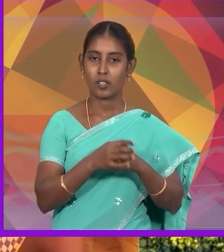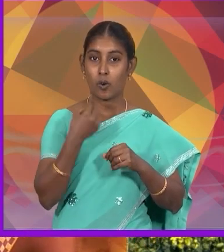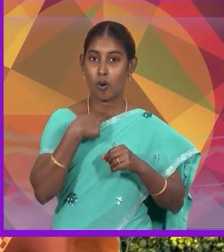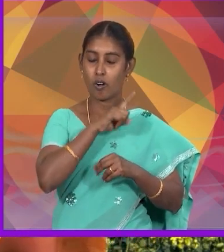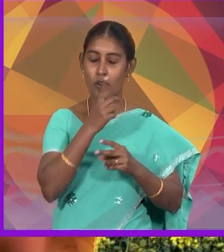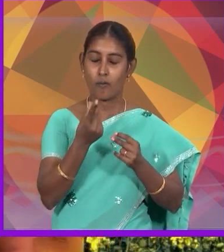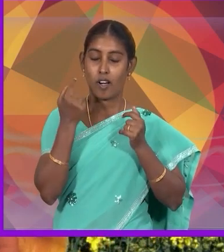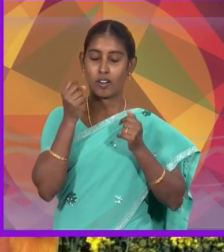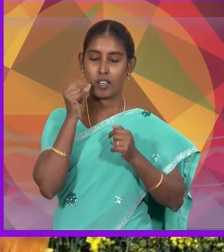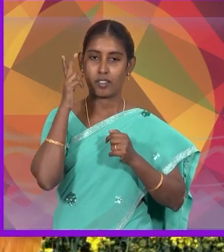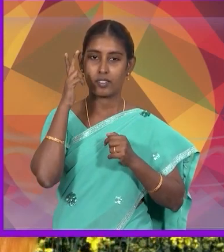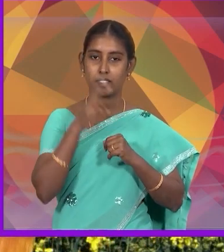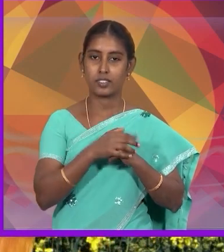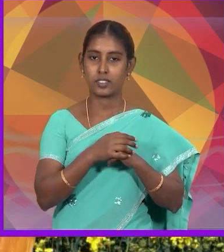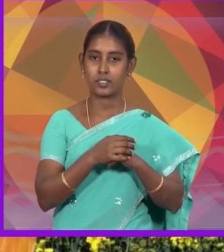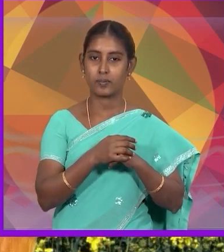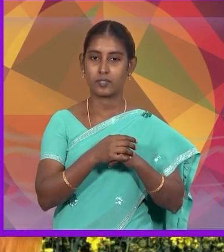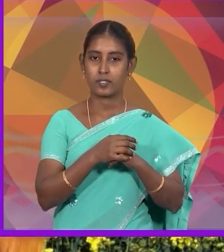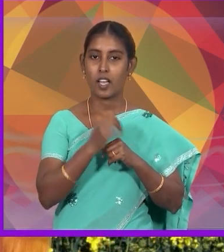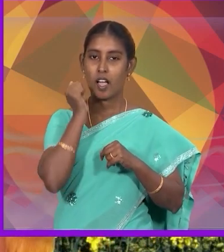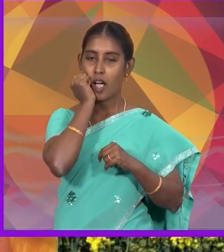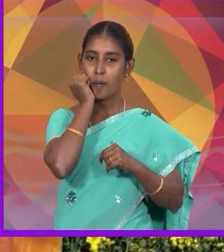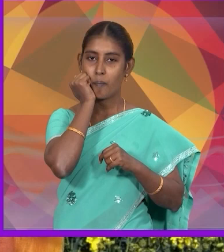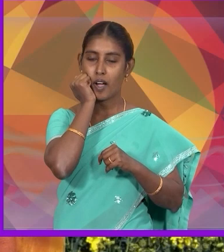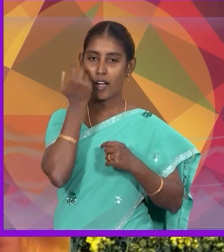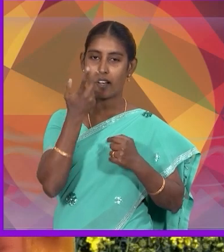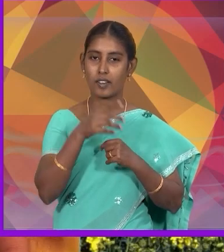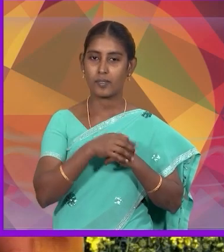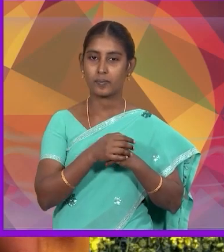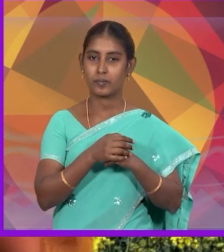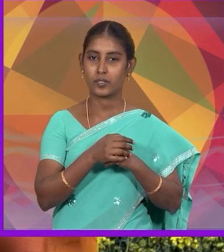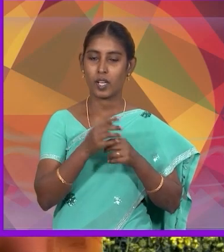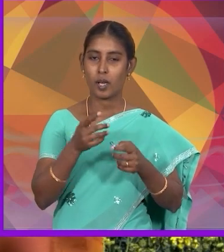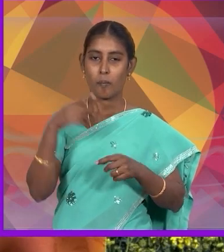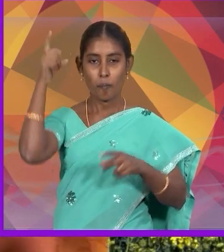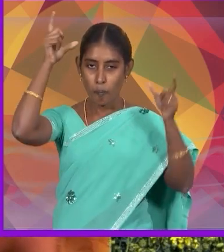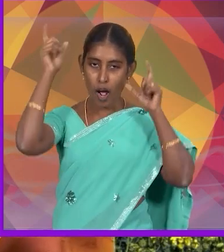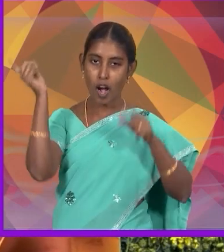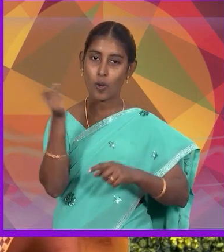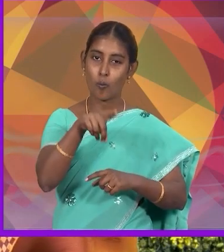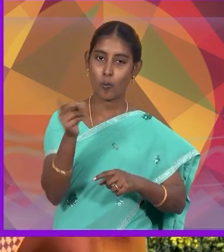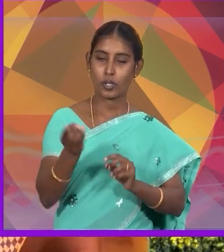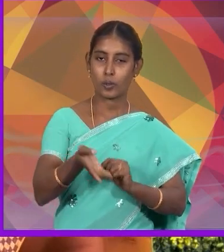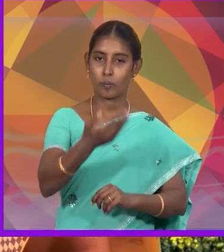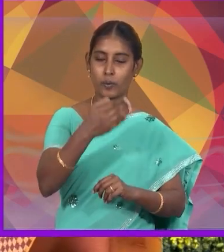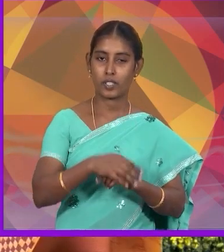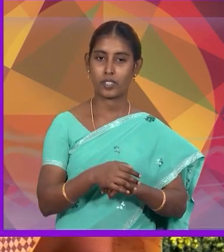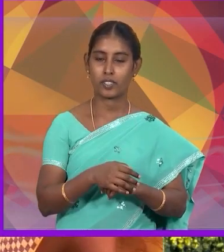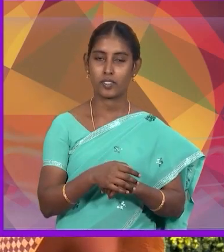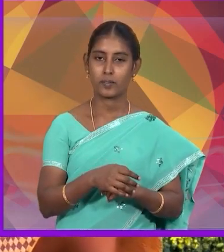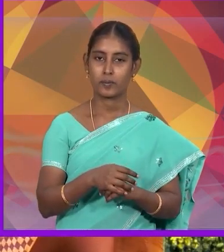அதிகாலையிலே எழுந்திருச்சு அப்பா என்ன பண்ணுவாங்க, அவங்க வீட்டுல உழவு தொழில் செய்யறவங்க மாடுகளை ஓட்டி போய் கிணத்துல இருக்க தண்ணீரையே